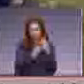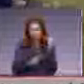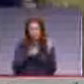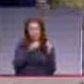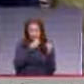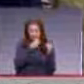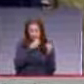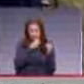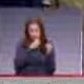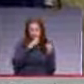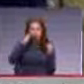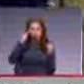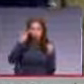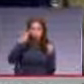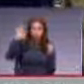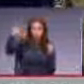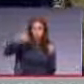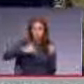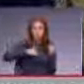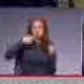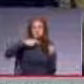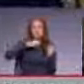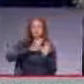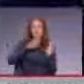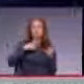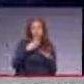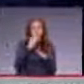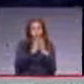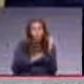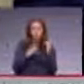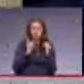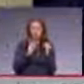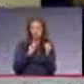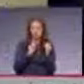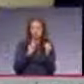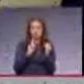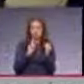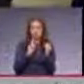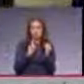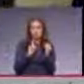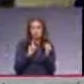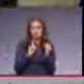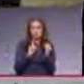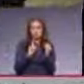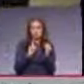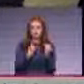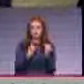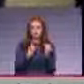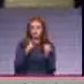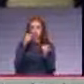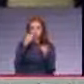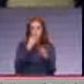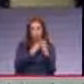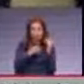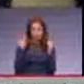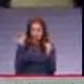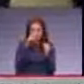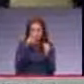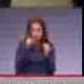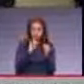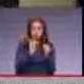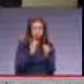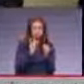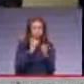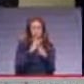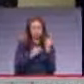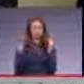سناء. والله كتر خير يا رب يفضل كده على طول. وانتي انتي يعني انتي بيجولك يشوفوكي ولا ما حدش بيجيلك؟